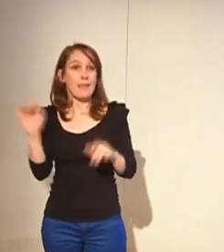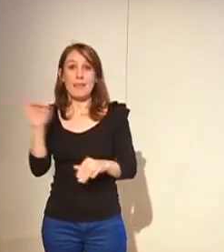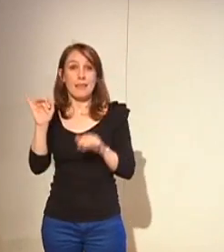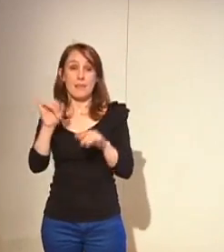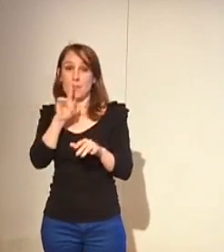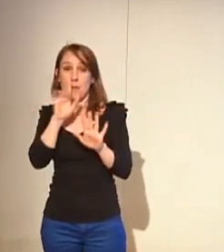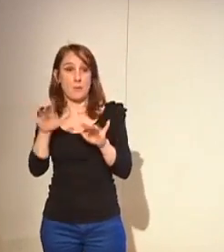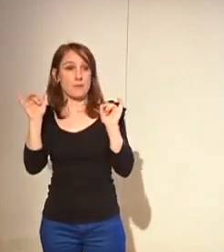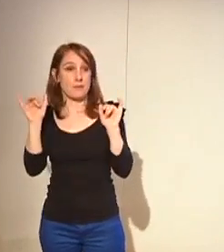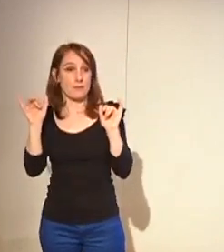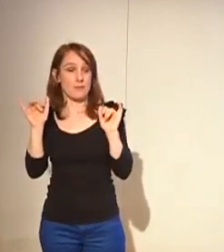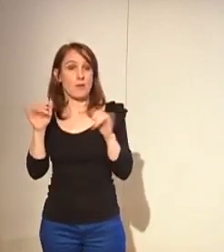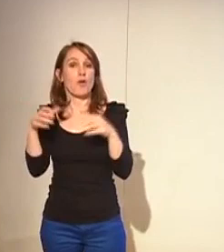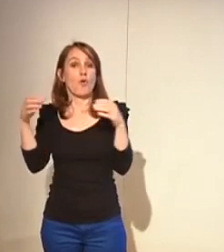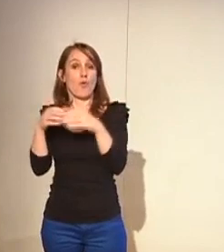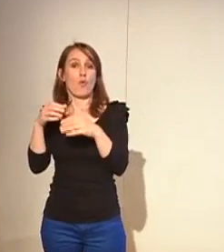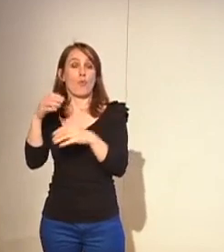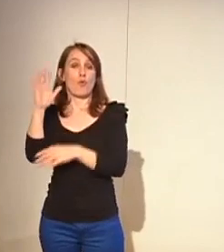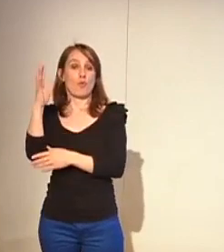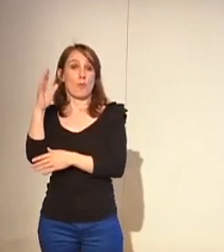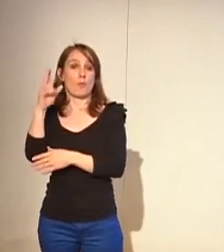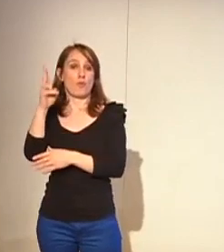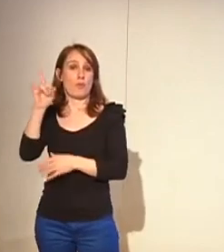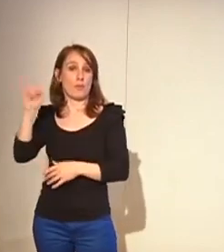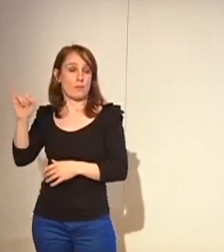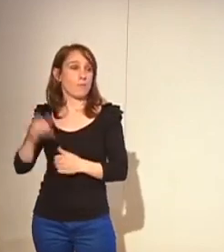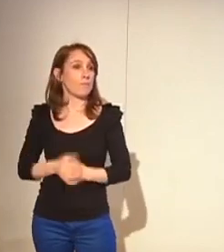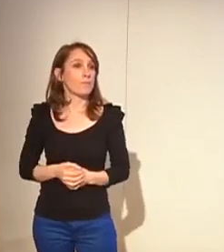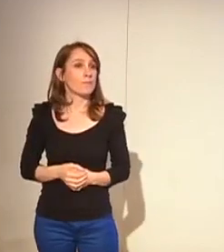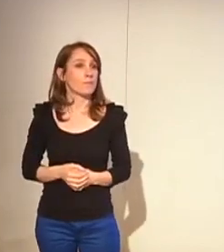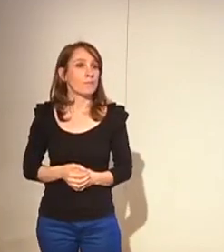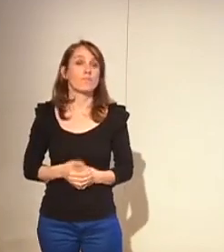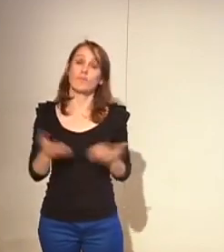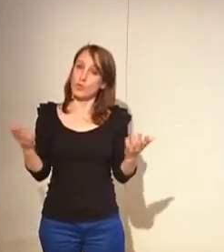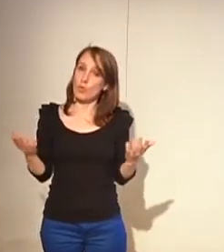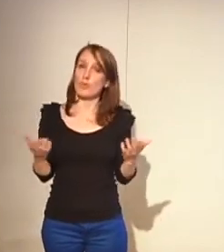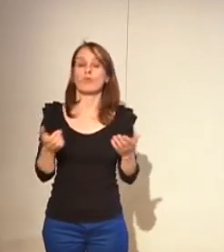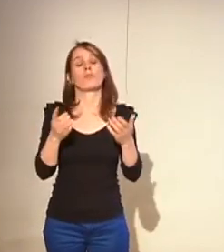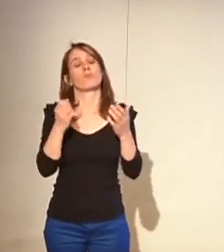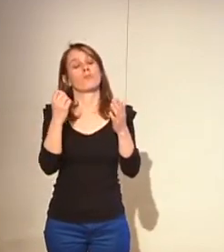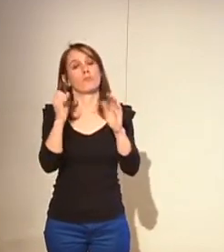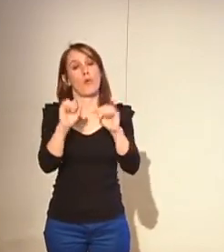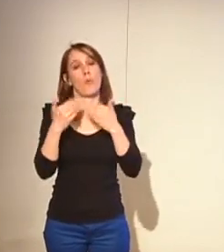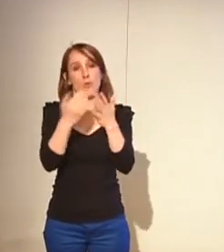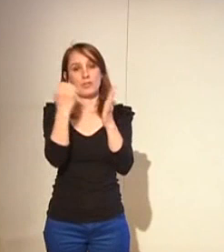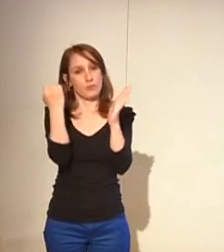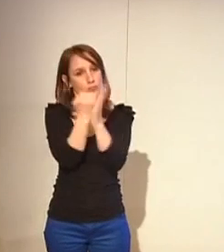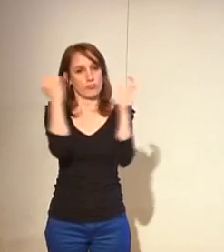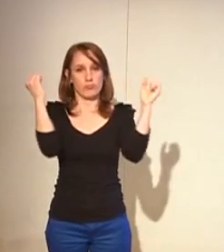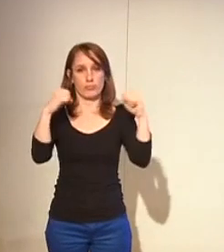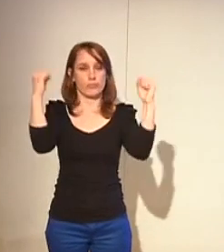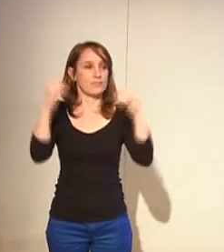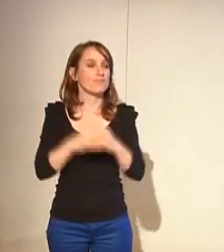donc le groupe UMP et société civile la délibération est donc adoptée et nous passons à la